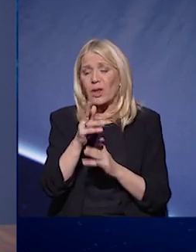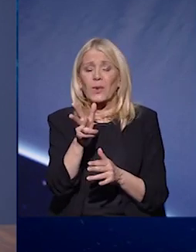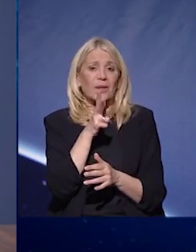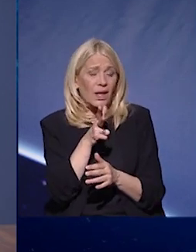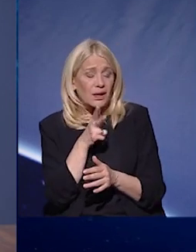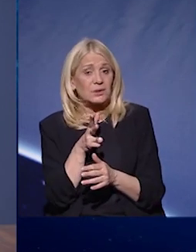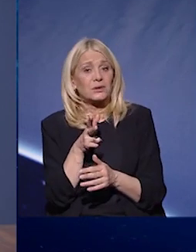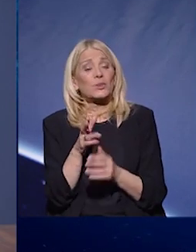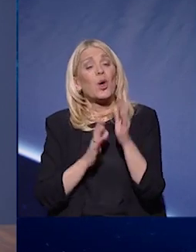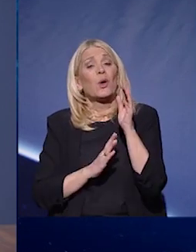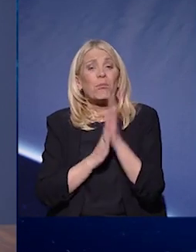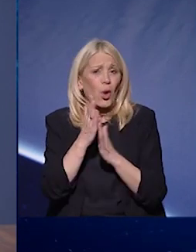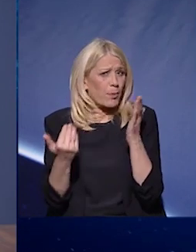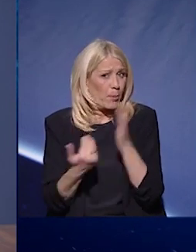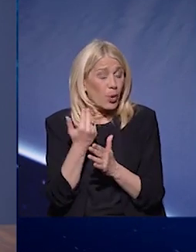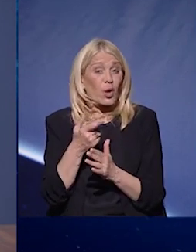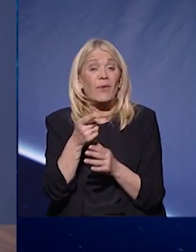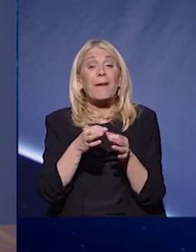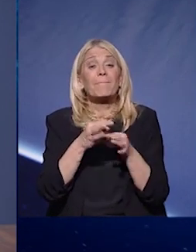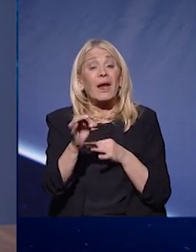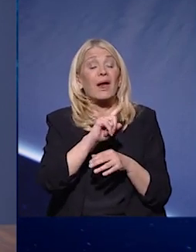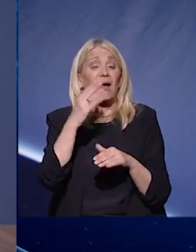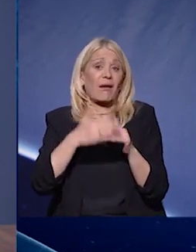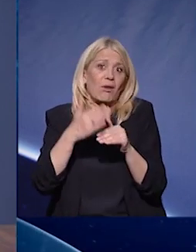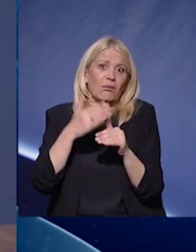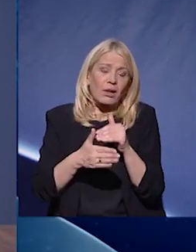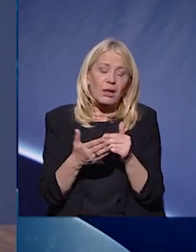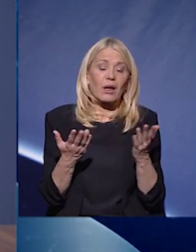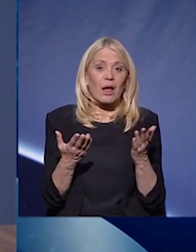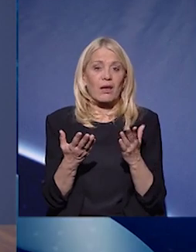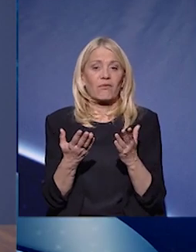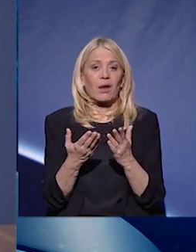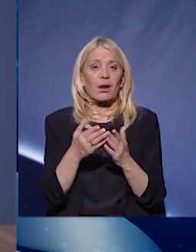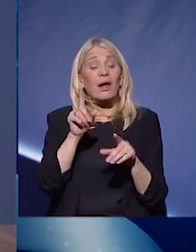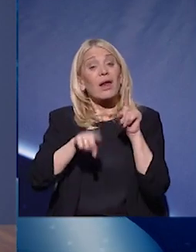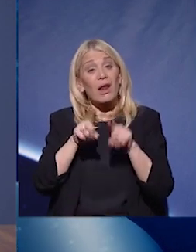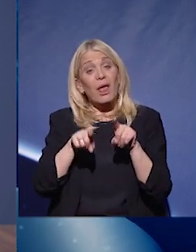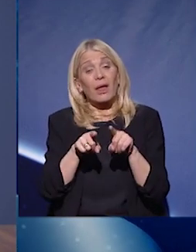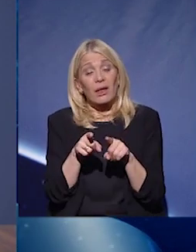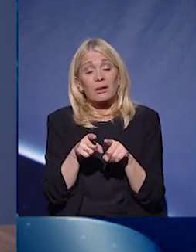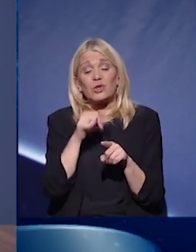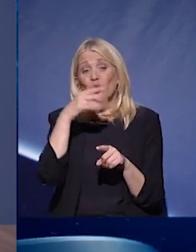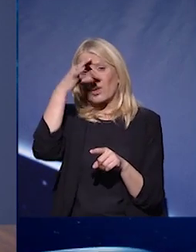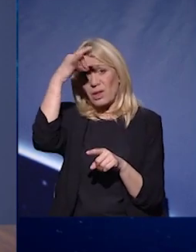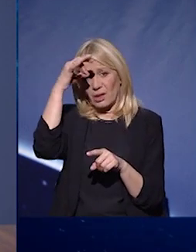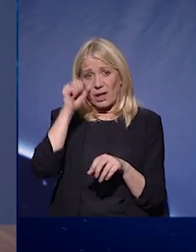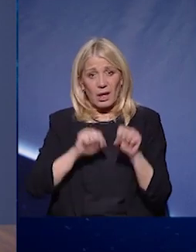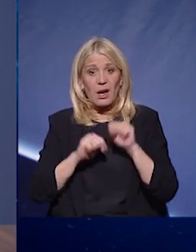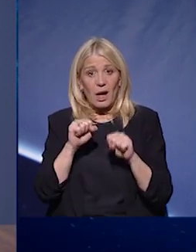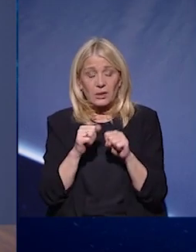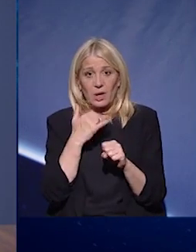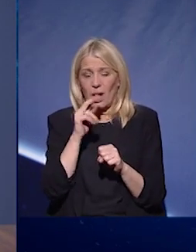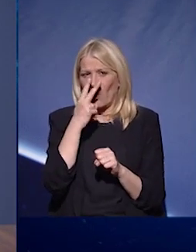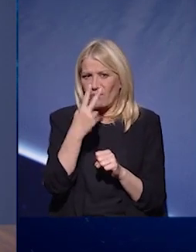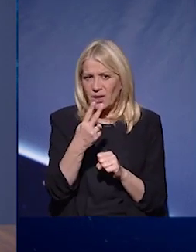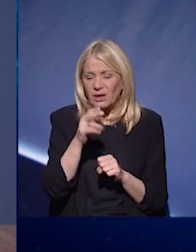tražimo, molimo, a mere na kraju krajeva nekada su jedini način. Ako vi